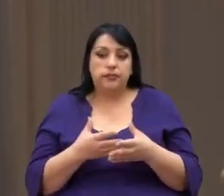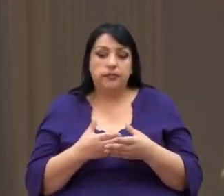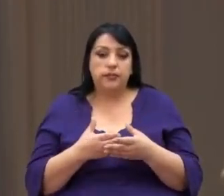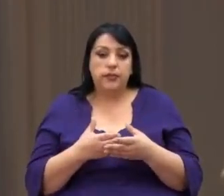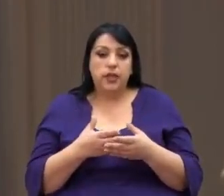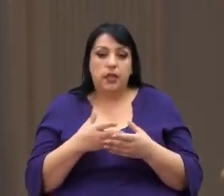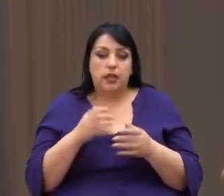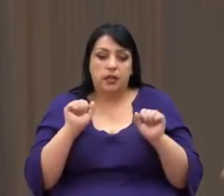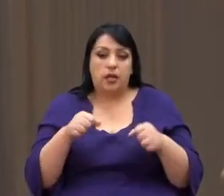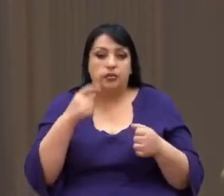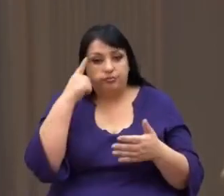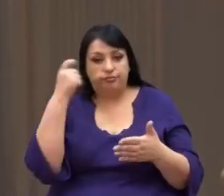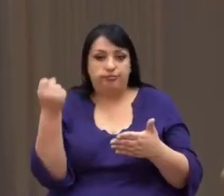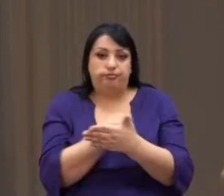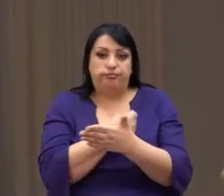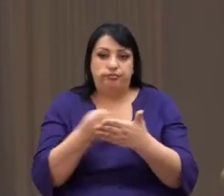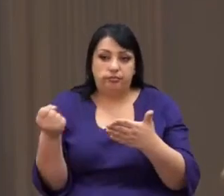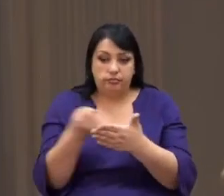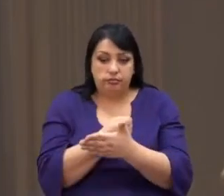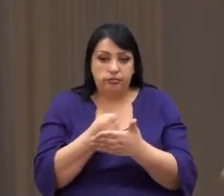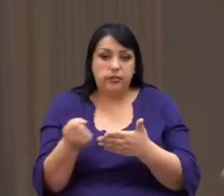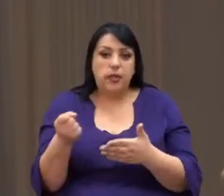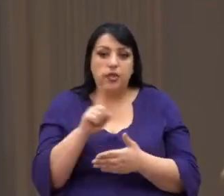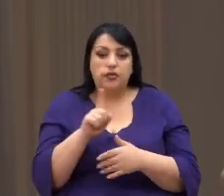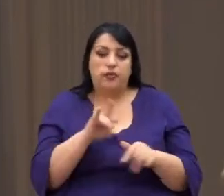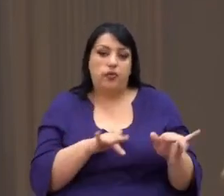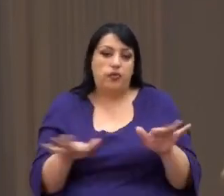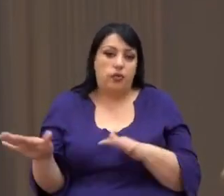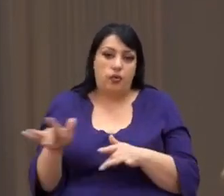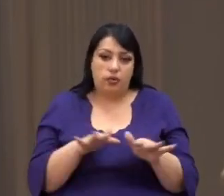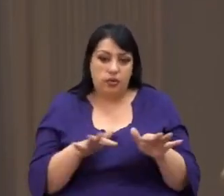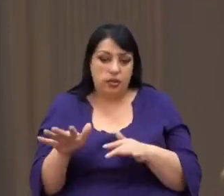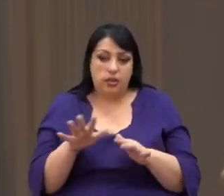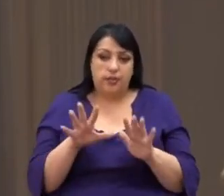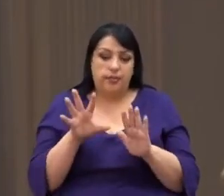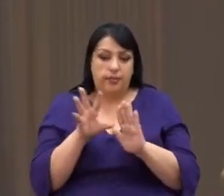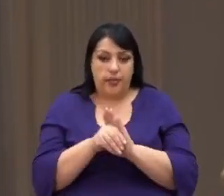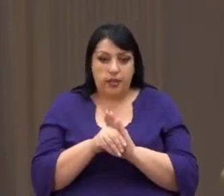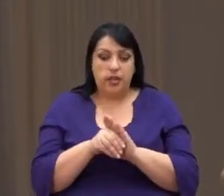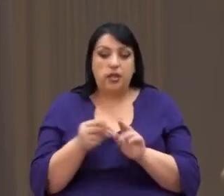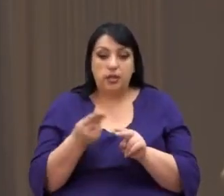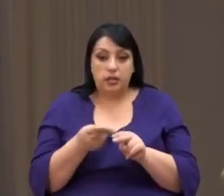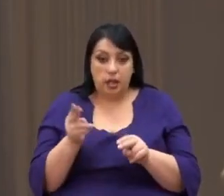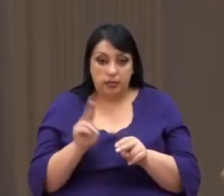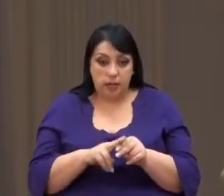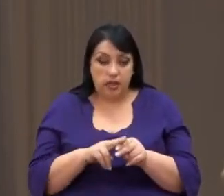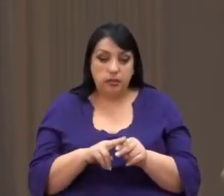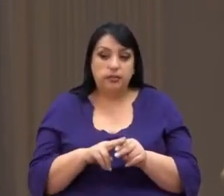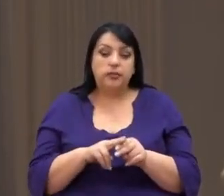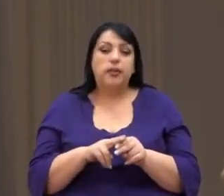տանել որևէ գործընթացի նորից սկսումը։ Հետևաբար